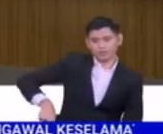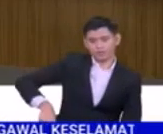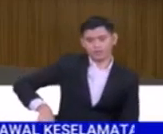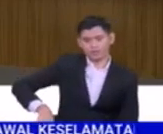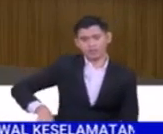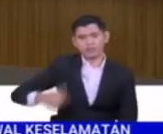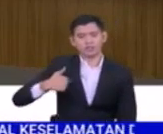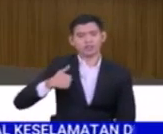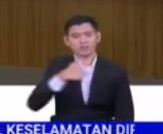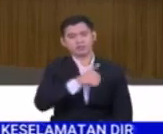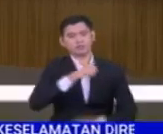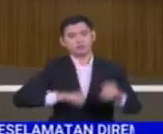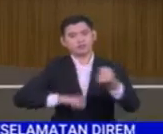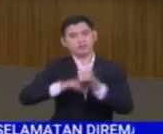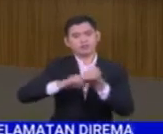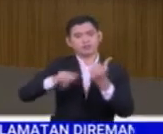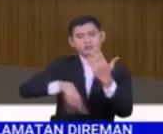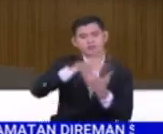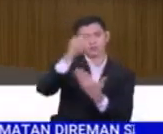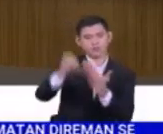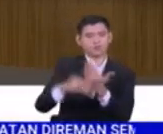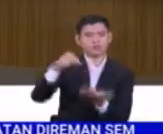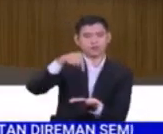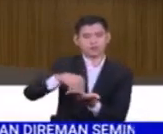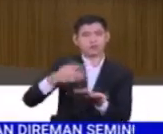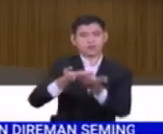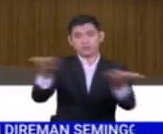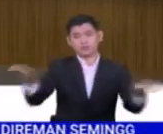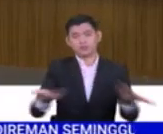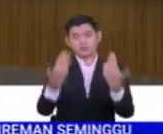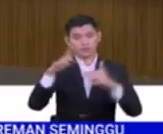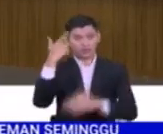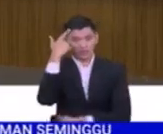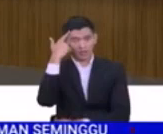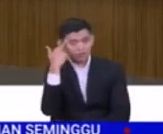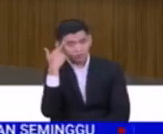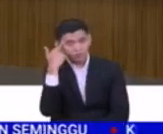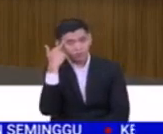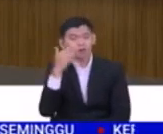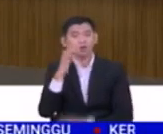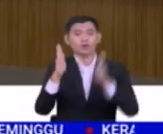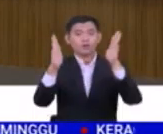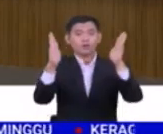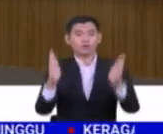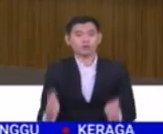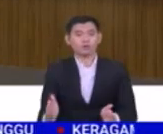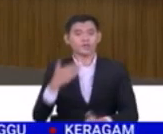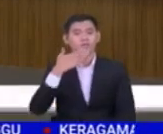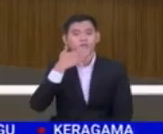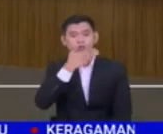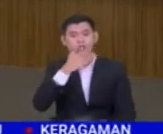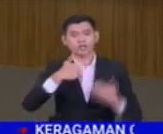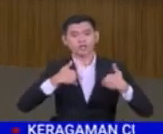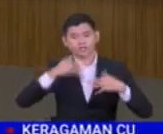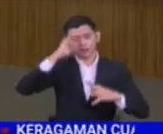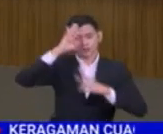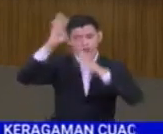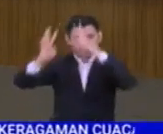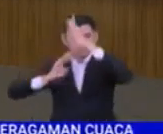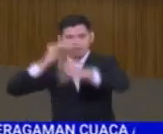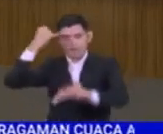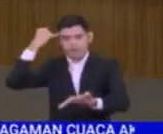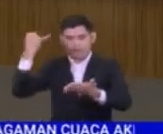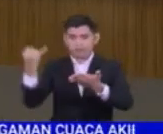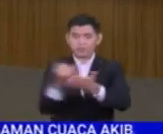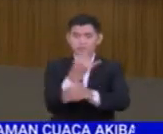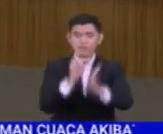Kami memang amat menyokonglah program sebegini sebab semua sedia maklum belia-belia kita ni mempunyai daya kreativiti dan inovatif yang